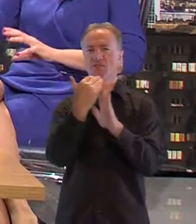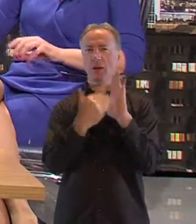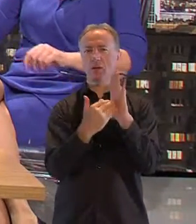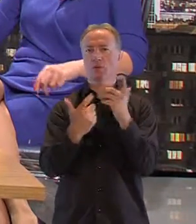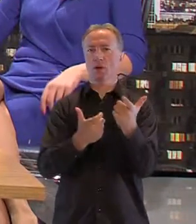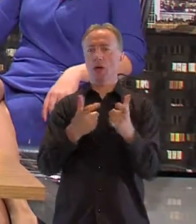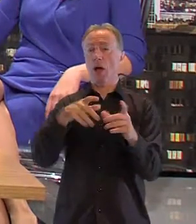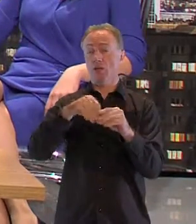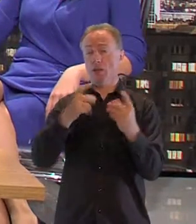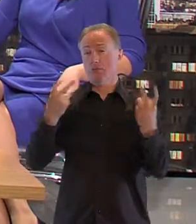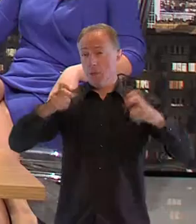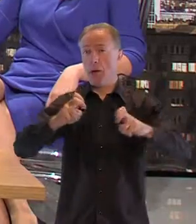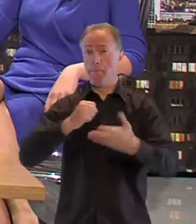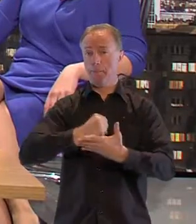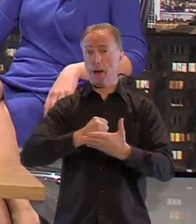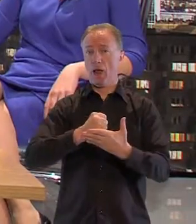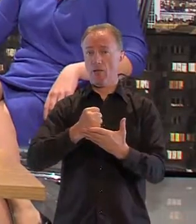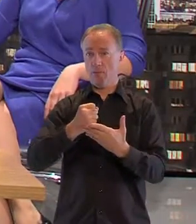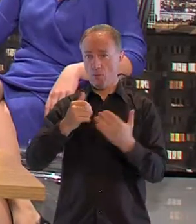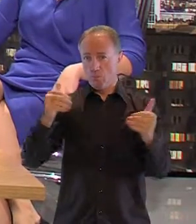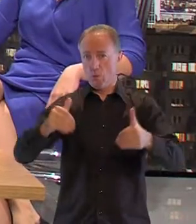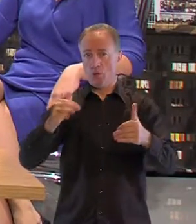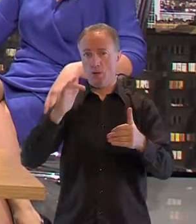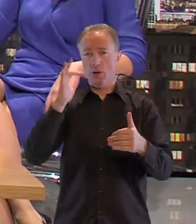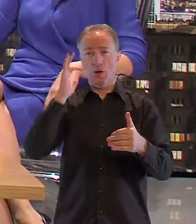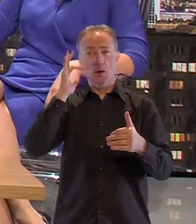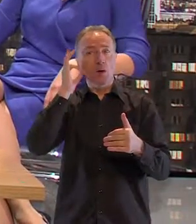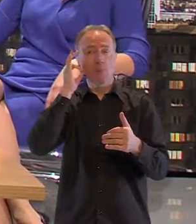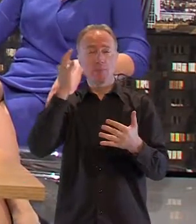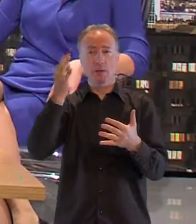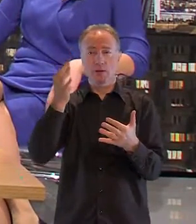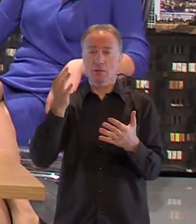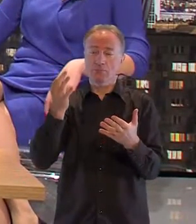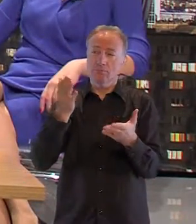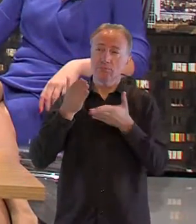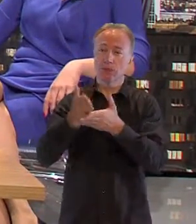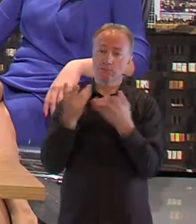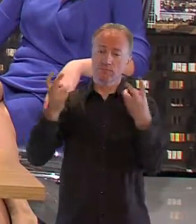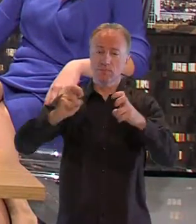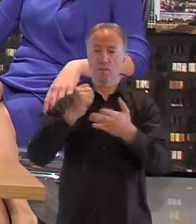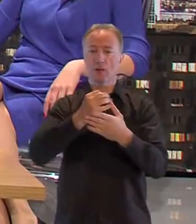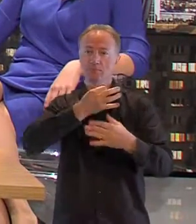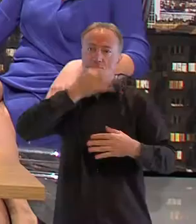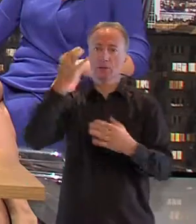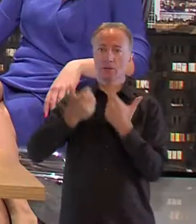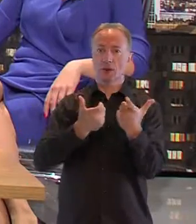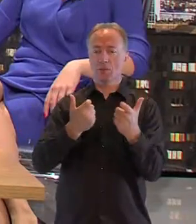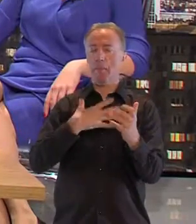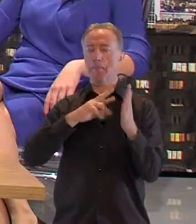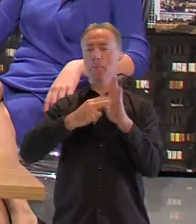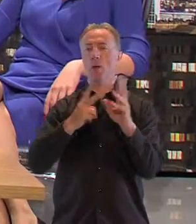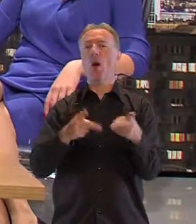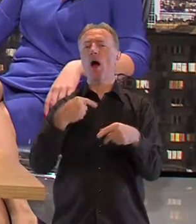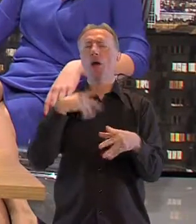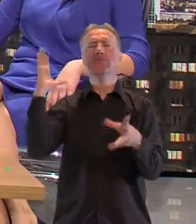stanowić prawo. Może stanowić taki prawo. Taki mamy plan. Taki mamy plan. Po ja już